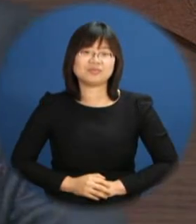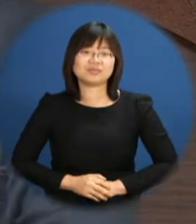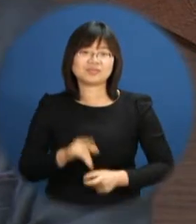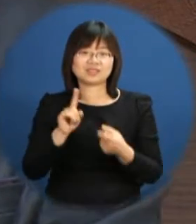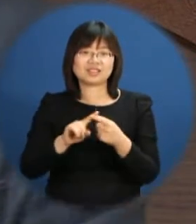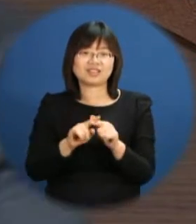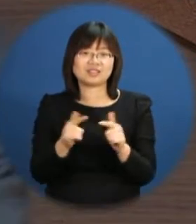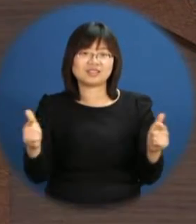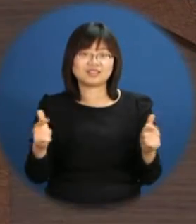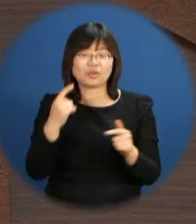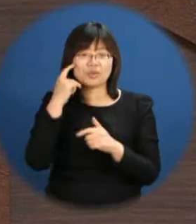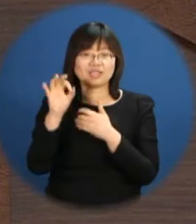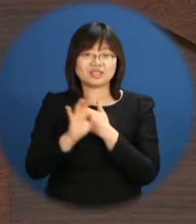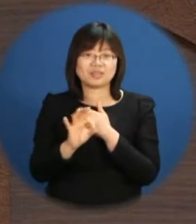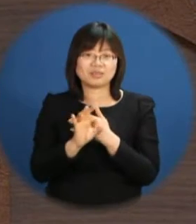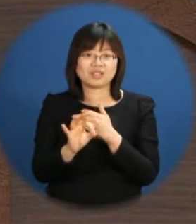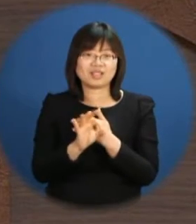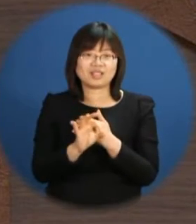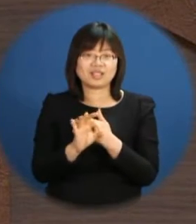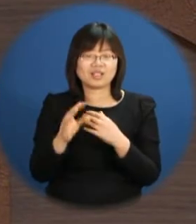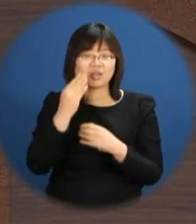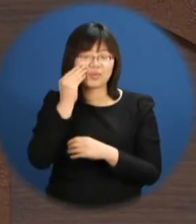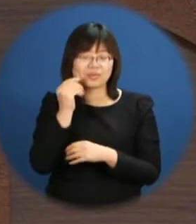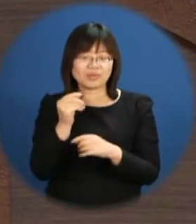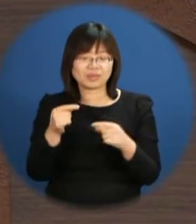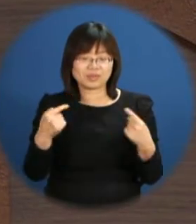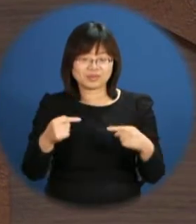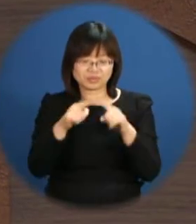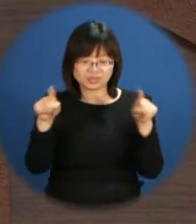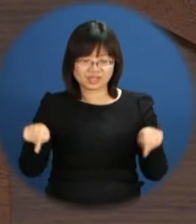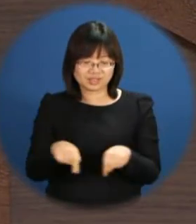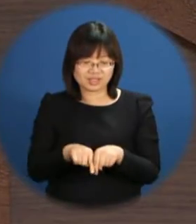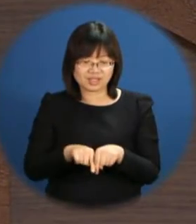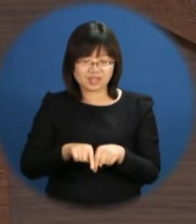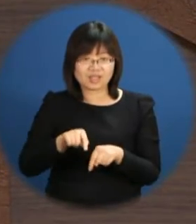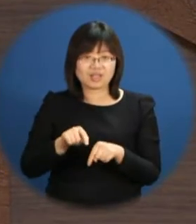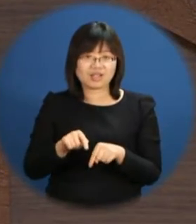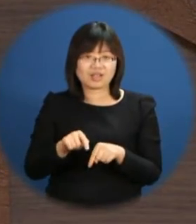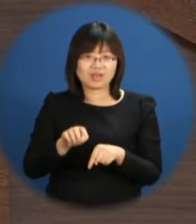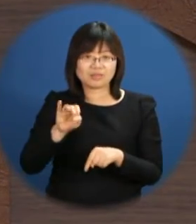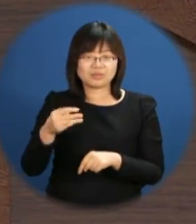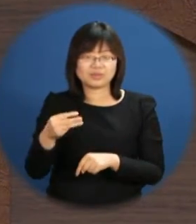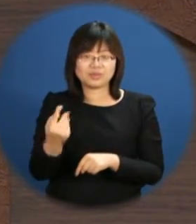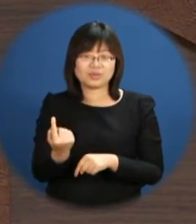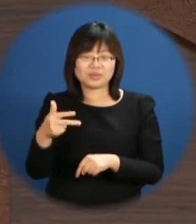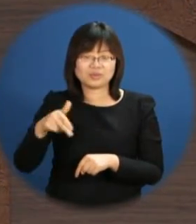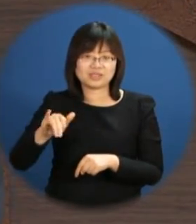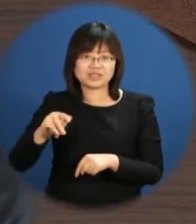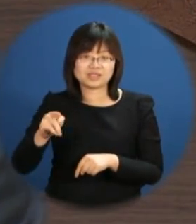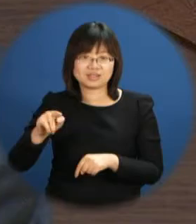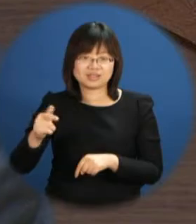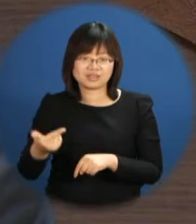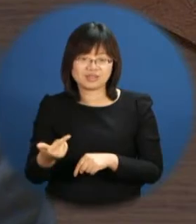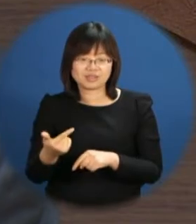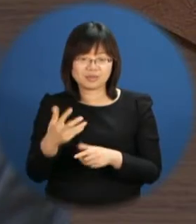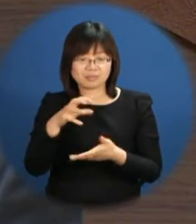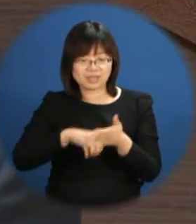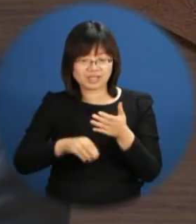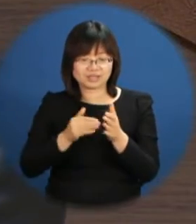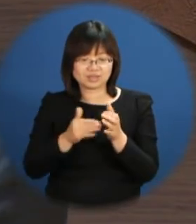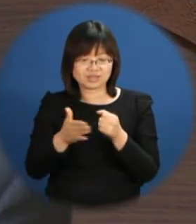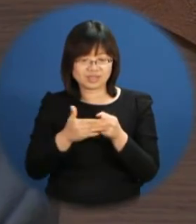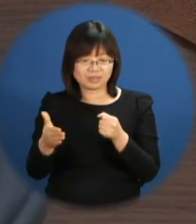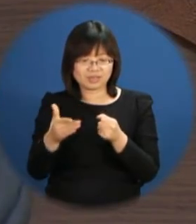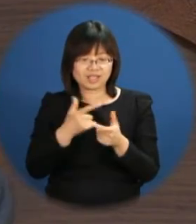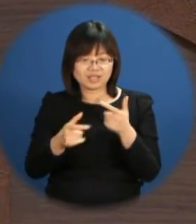그것은 왜냐하면 이 매끈 매끈한 종이에서 그 프로지 스톤 이라는게 빠져 키테 그리고 또 이걸 더